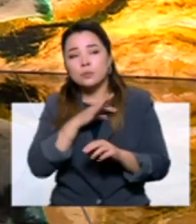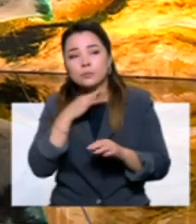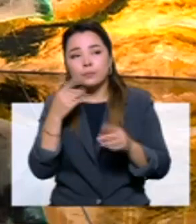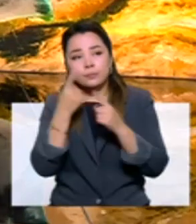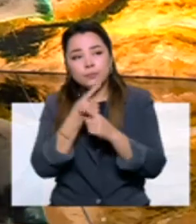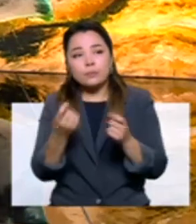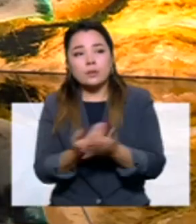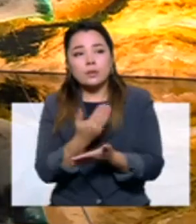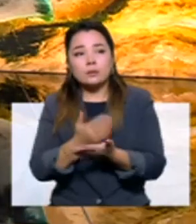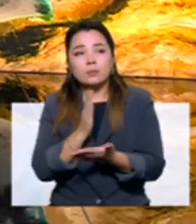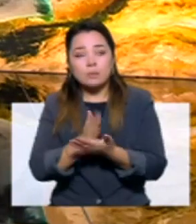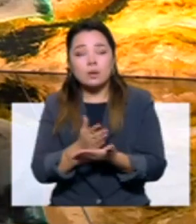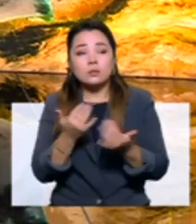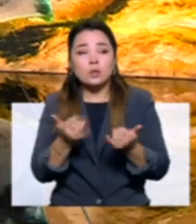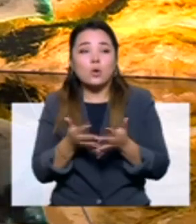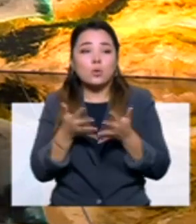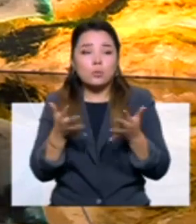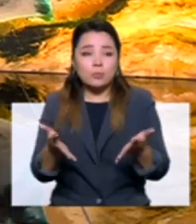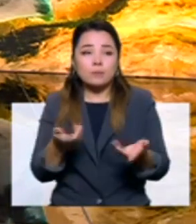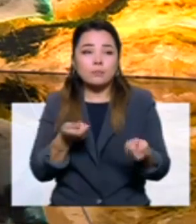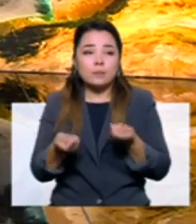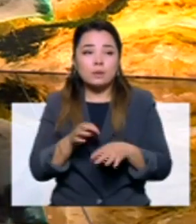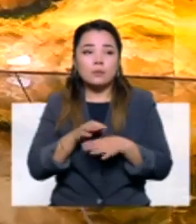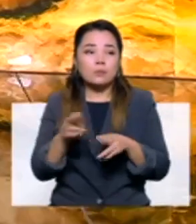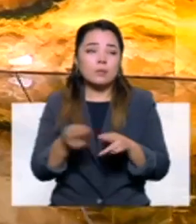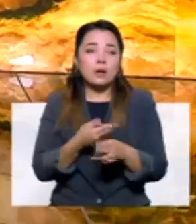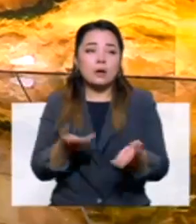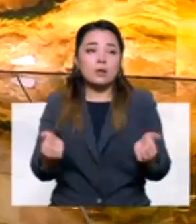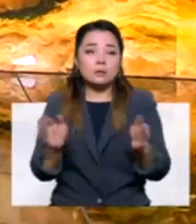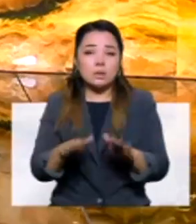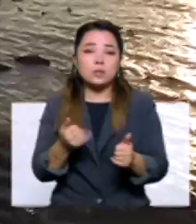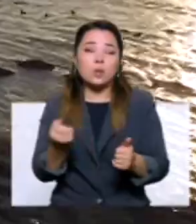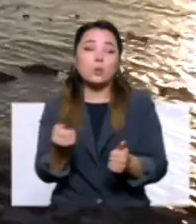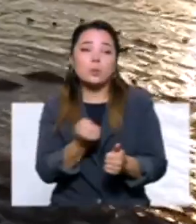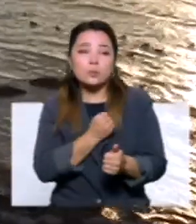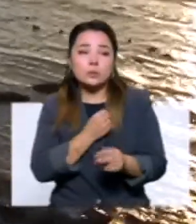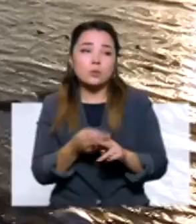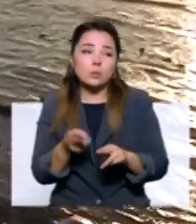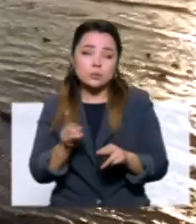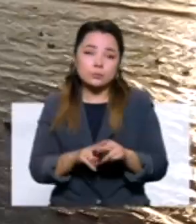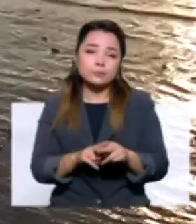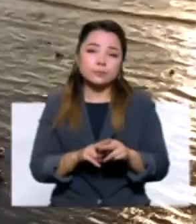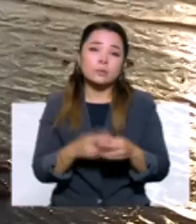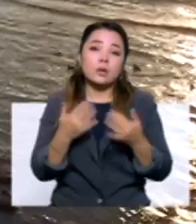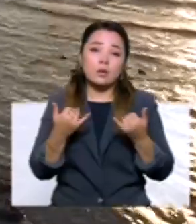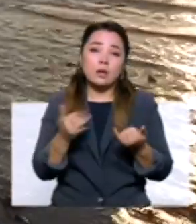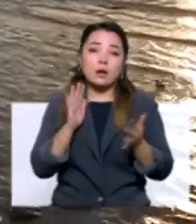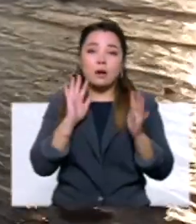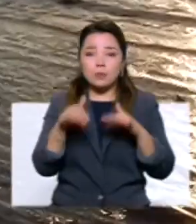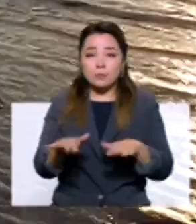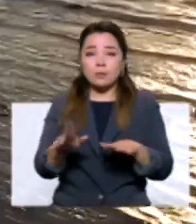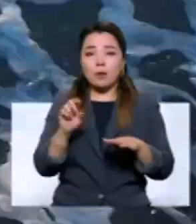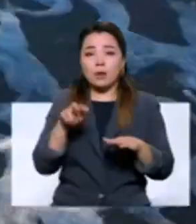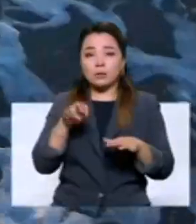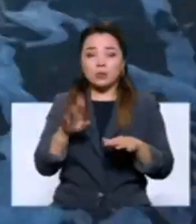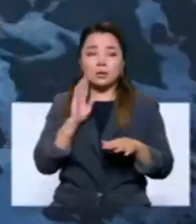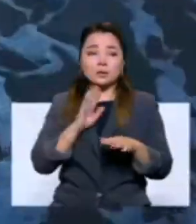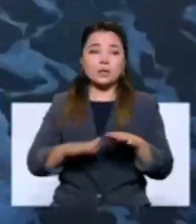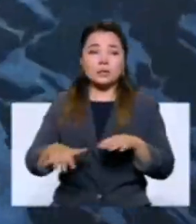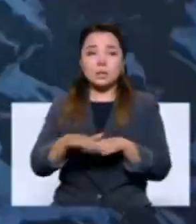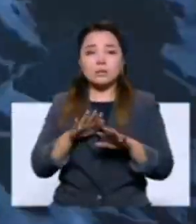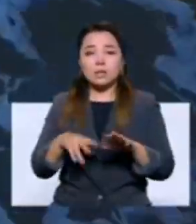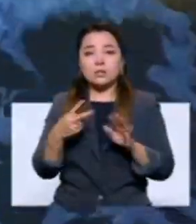құралында көтеріледі, бірақ көбіне елеусіз қалады. Өкініштісі сол. Қазір Каспий суы Балтық теңізі